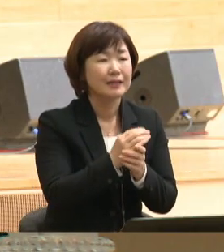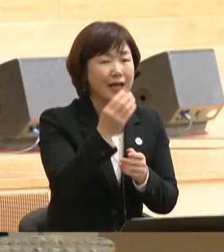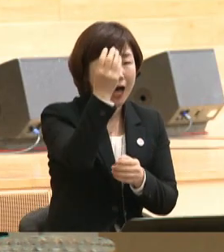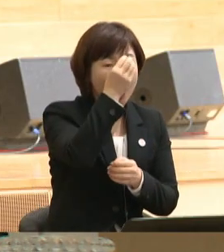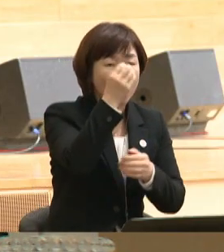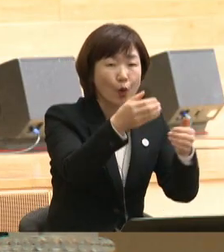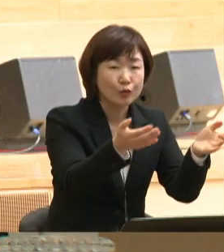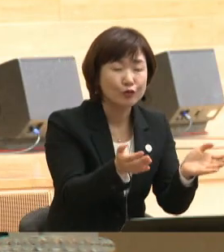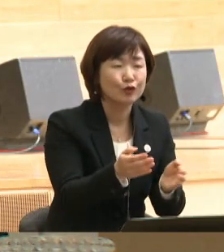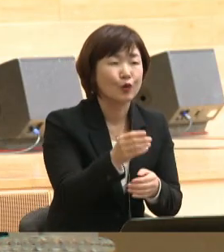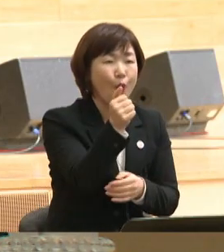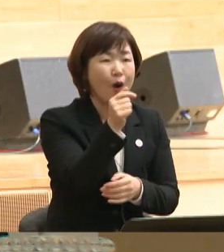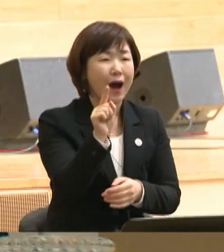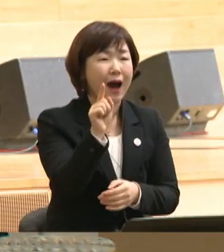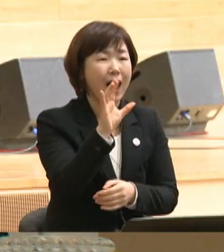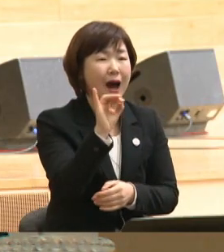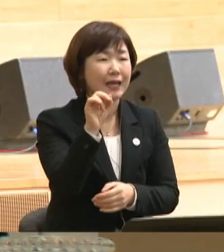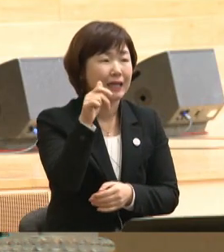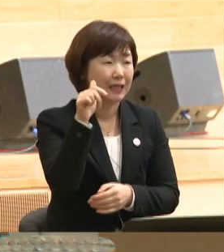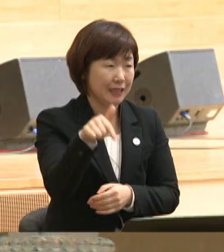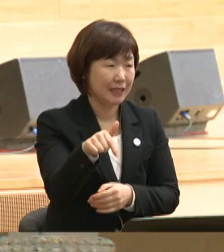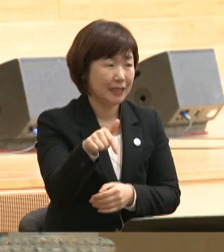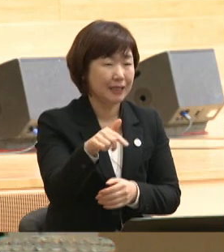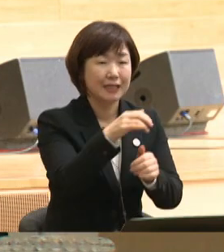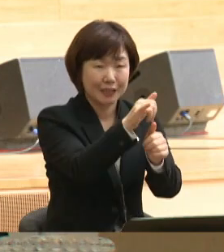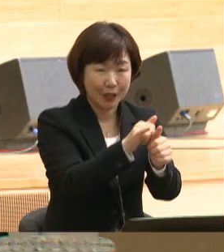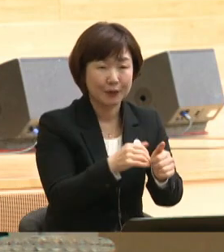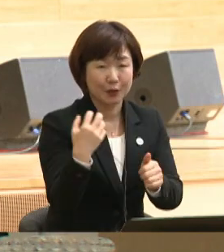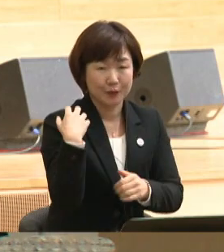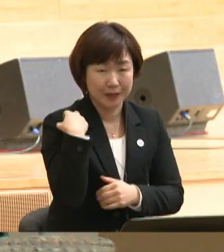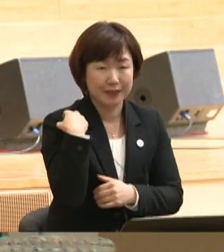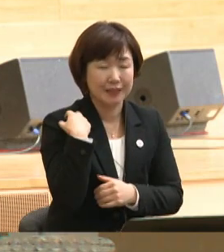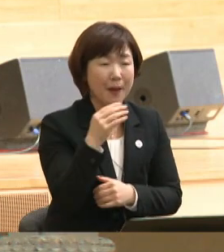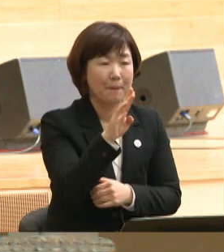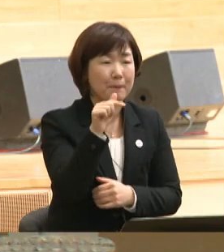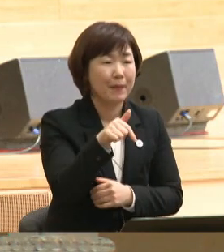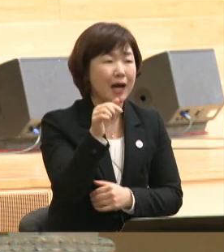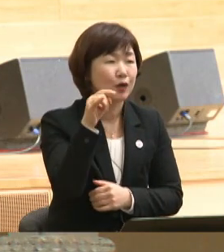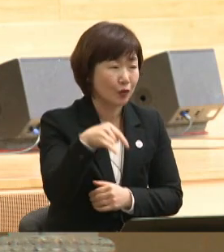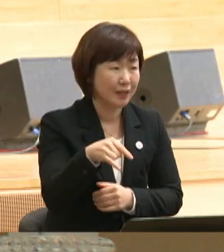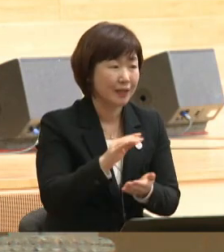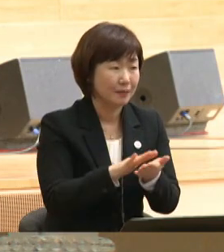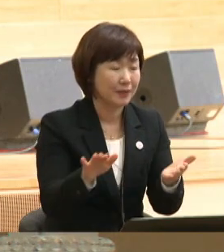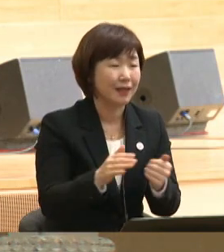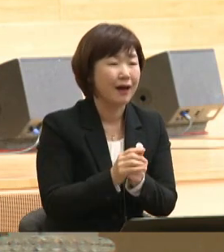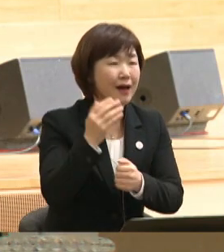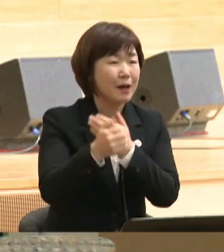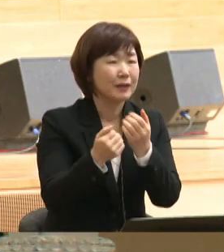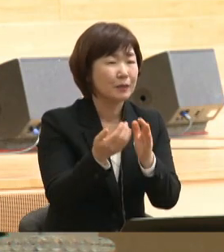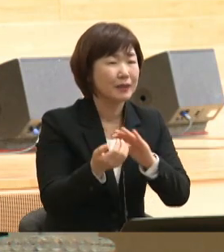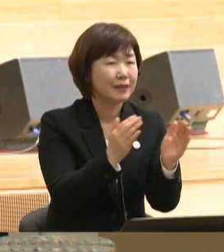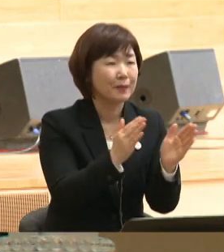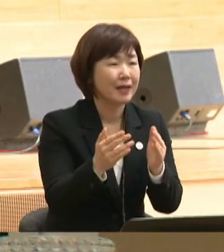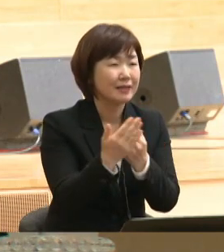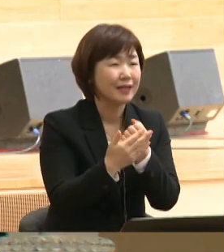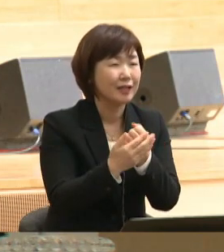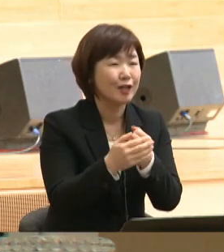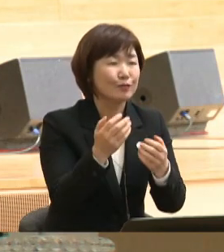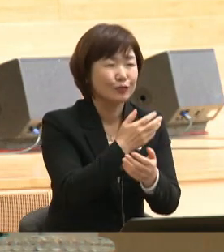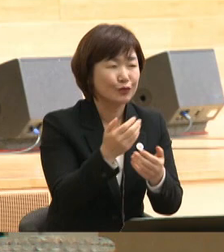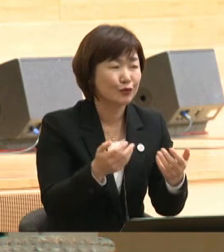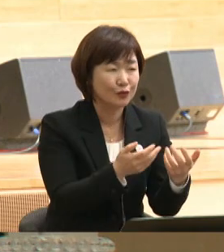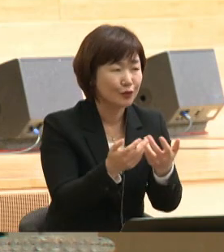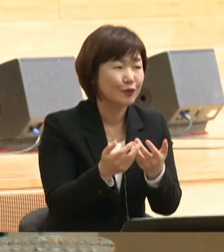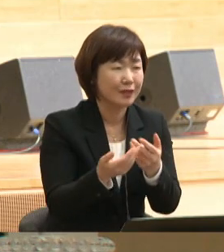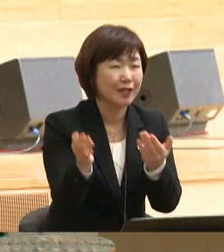고등부와 하이킥을 섬기는 박휘목사입니다 오늘도 하나님께서 예비하신 은혜를이 시간 가운데에 풍성히 부어주실 줄